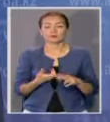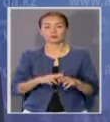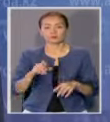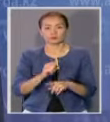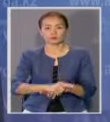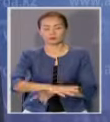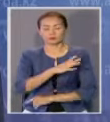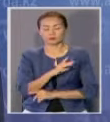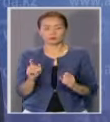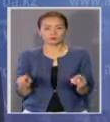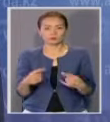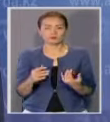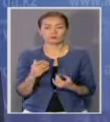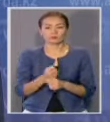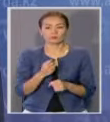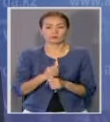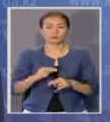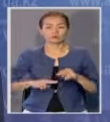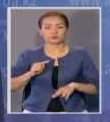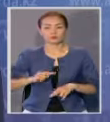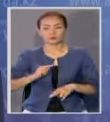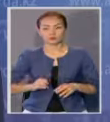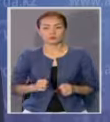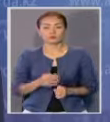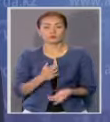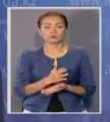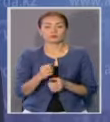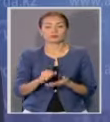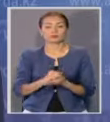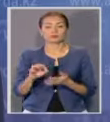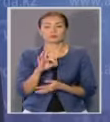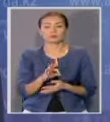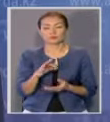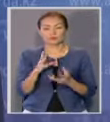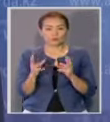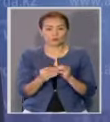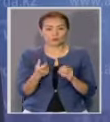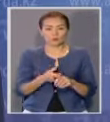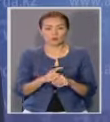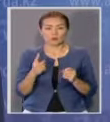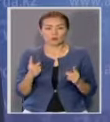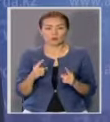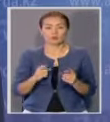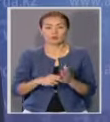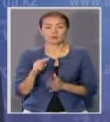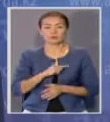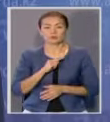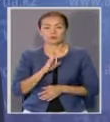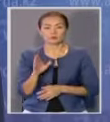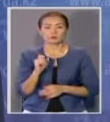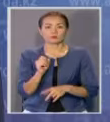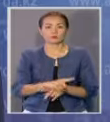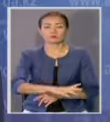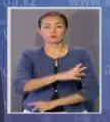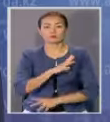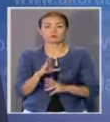поручение по развитию сервисы и инфраструктуры есть архивная отрасль как известно очень большое направление я доложил